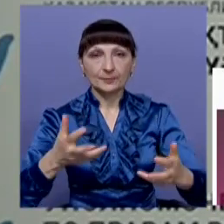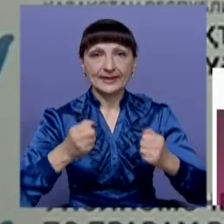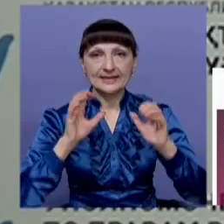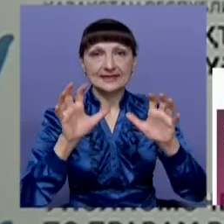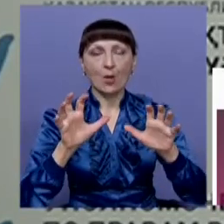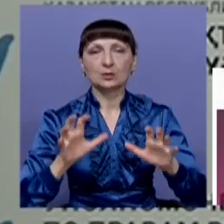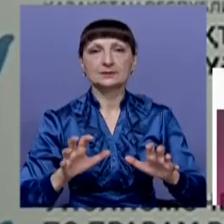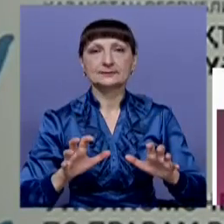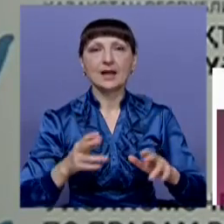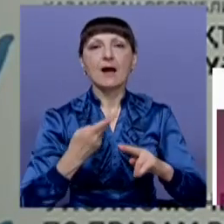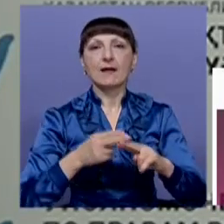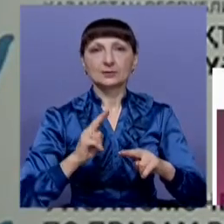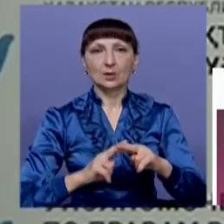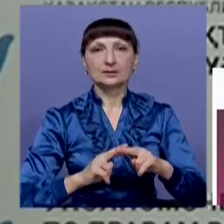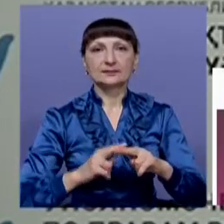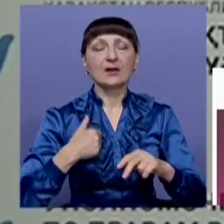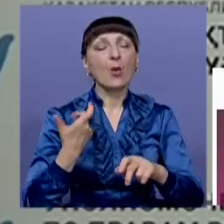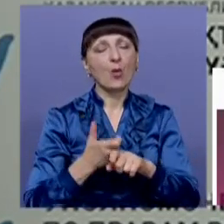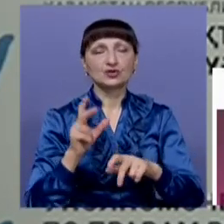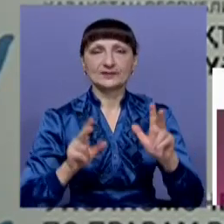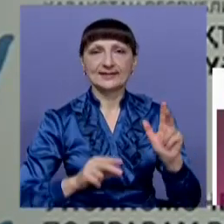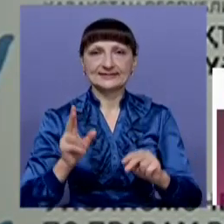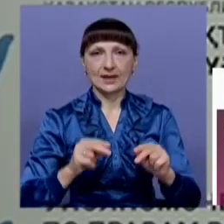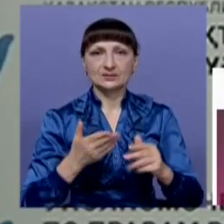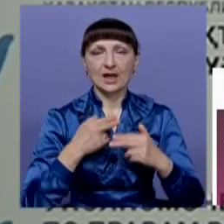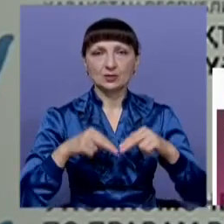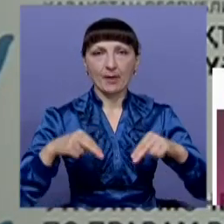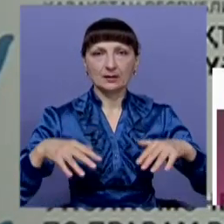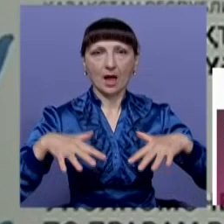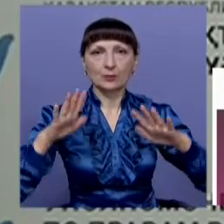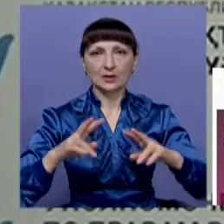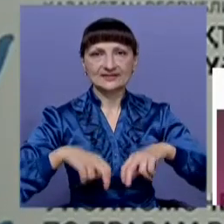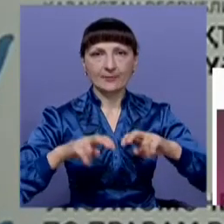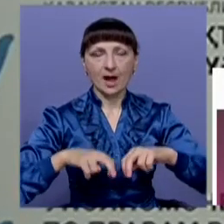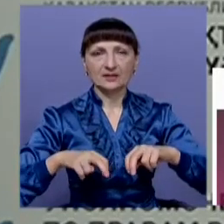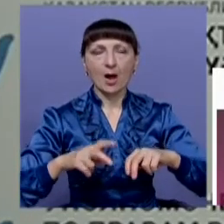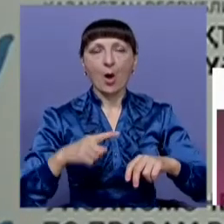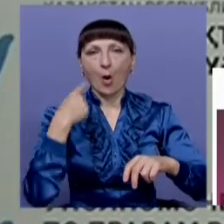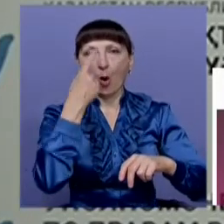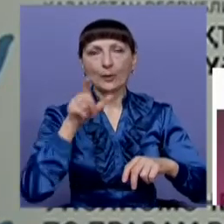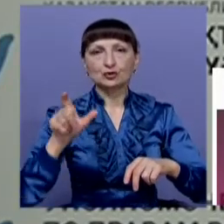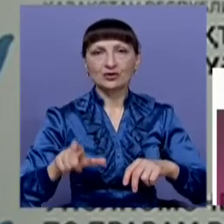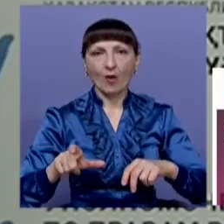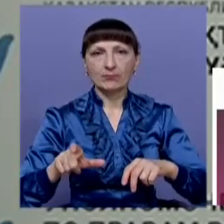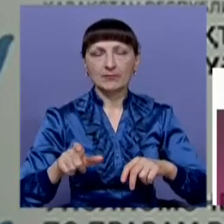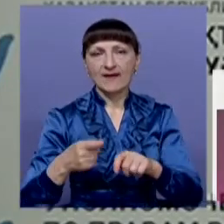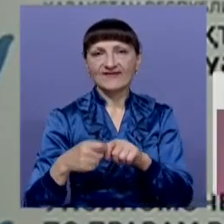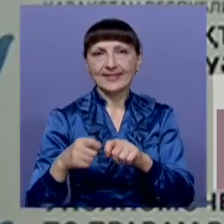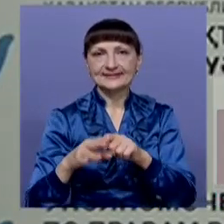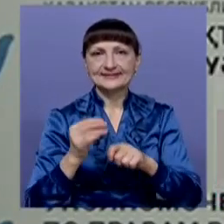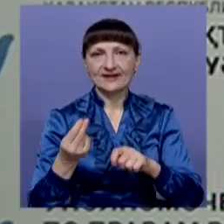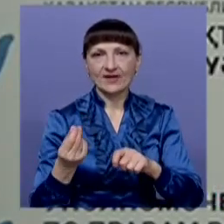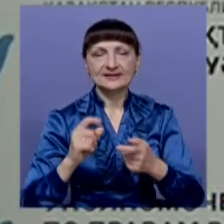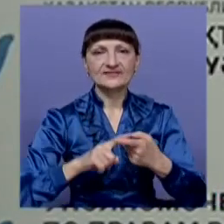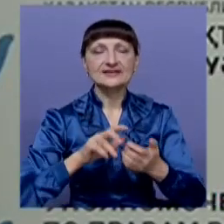закон, который, я очень надеюсь, наш парламент будет рассматривать, о подушевом финансировании детей на